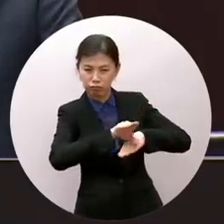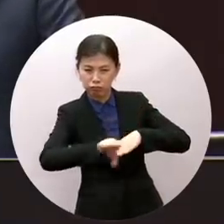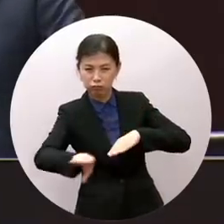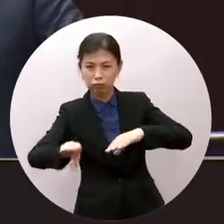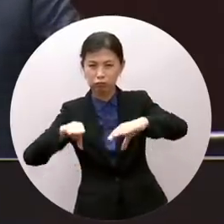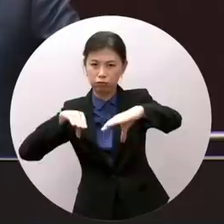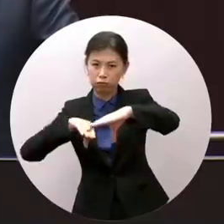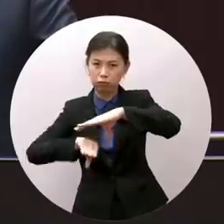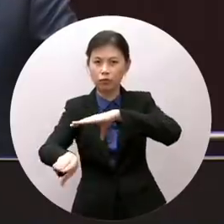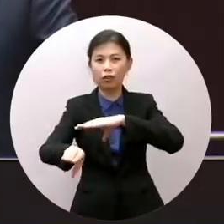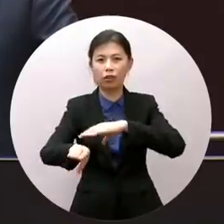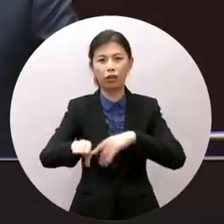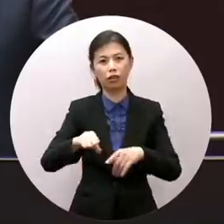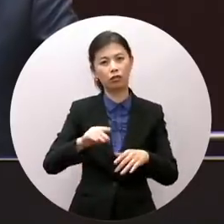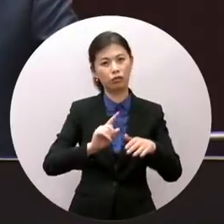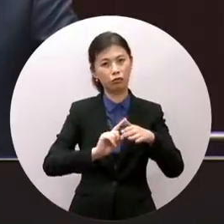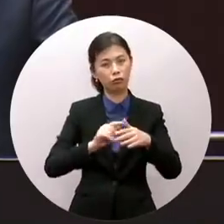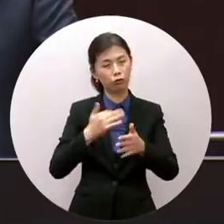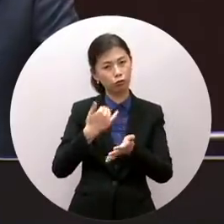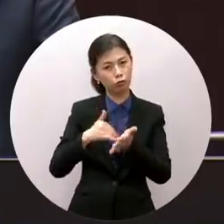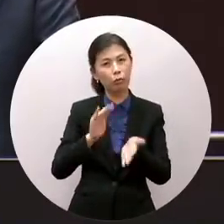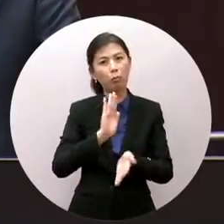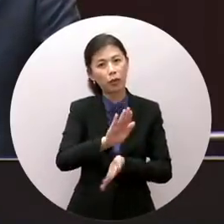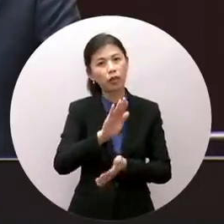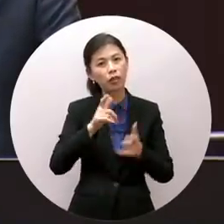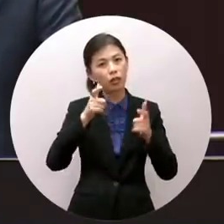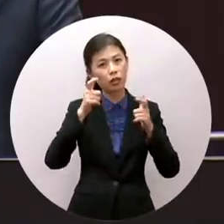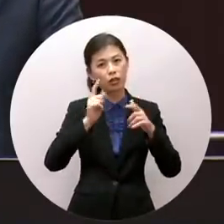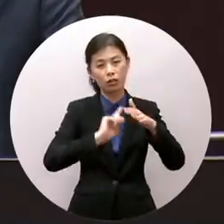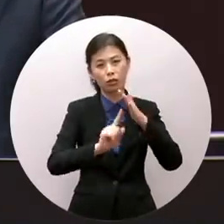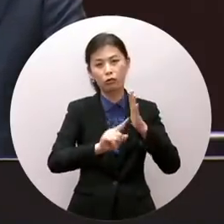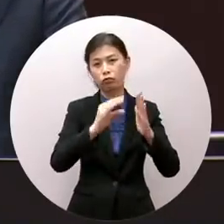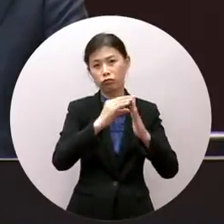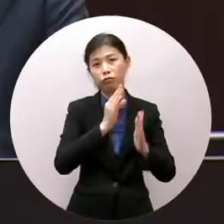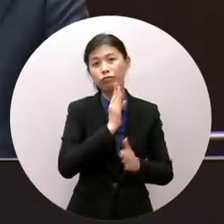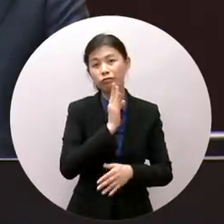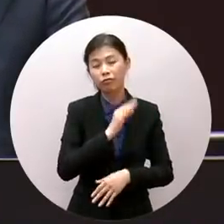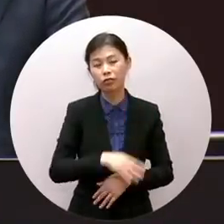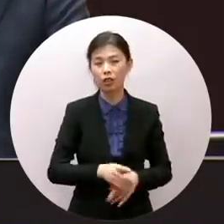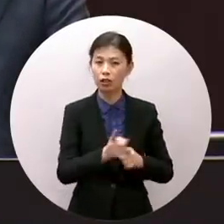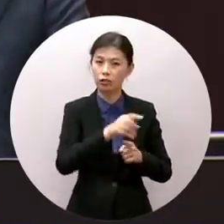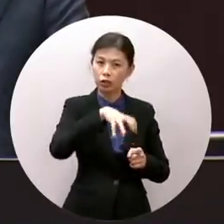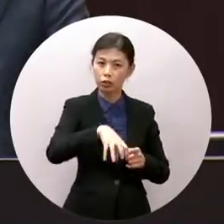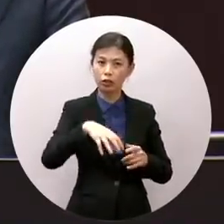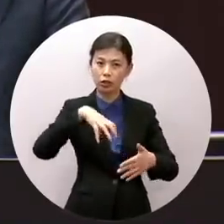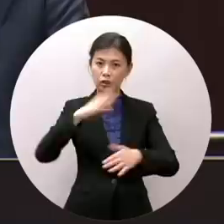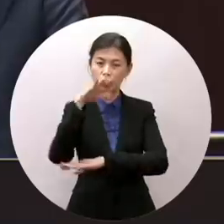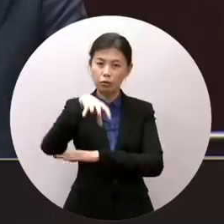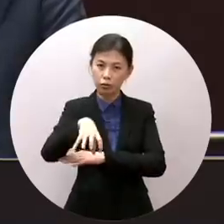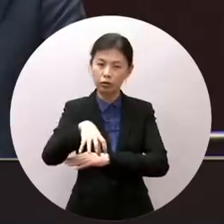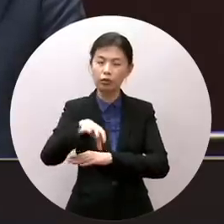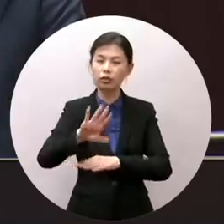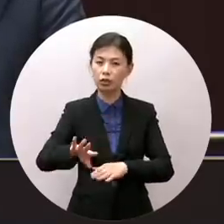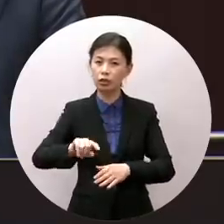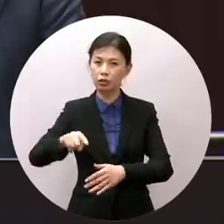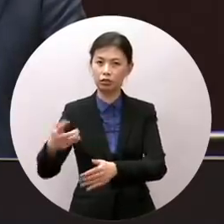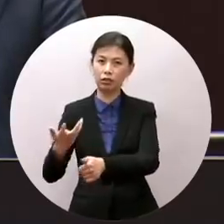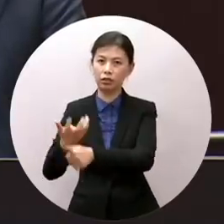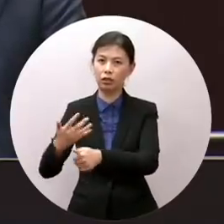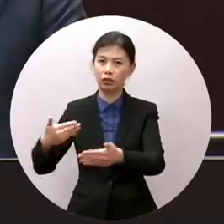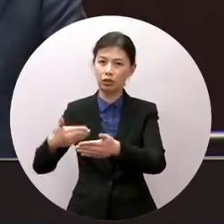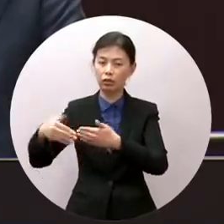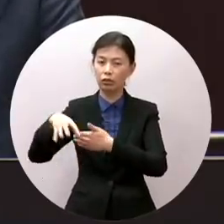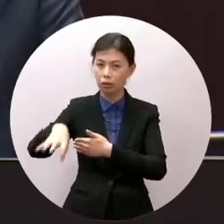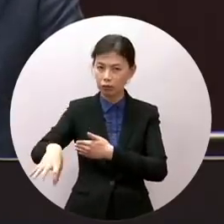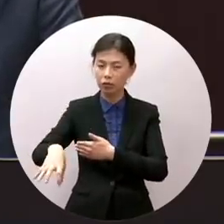啊，所以伫这个部分，因为伫咱消防署、甲咱的内政部，即马送到咱的交通部，啊，是我拜